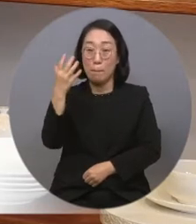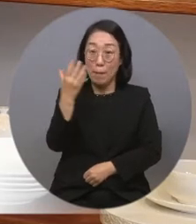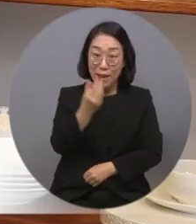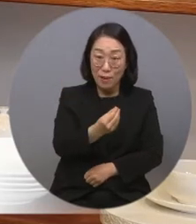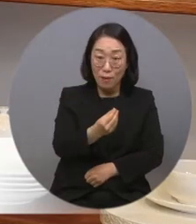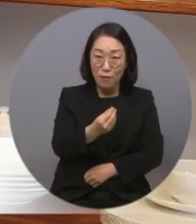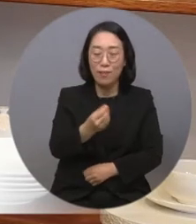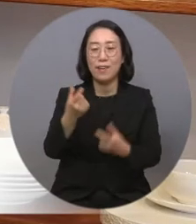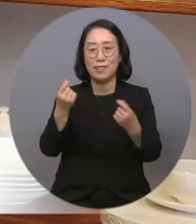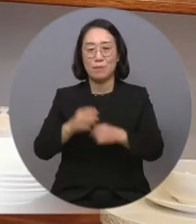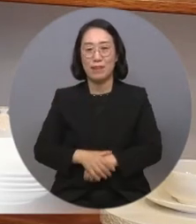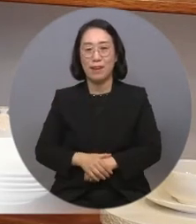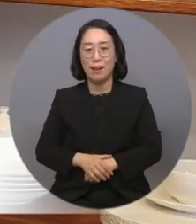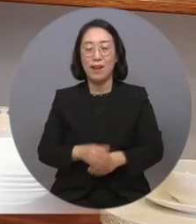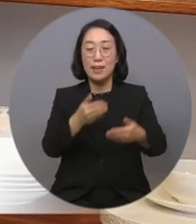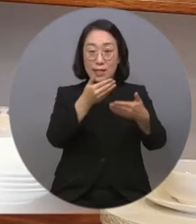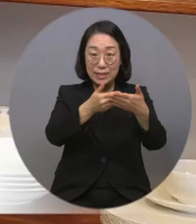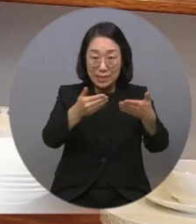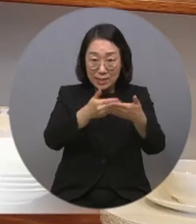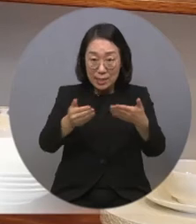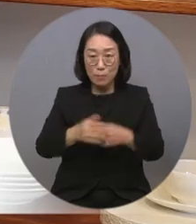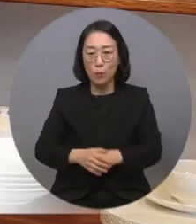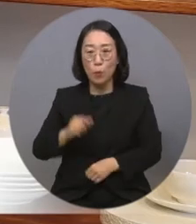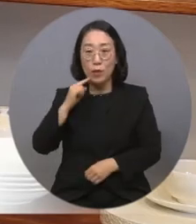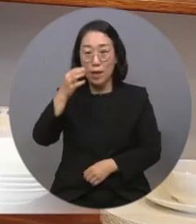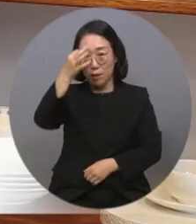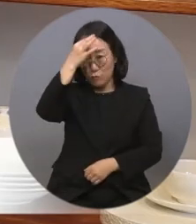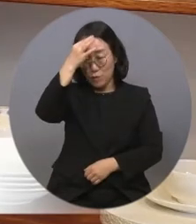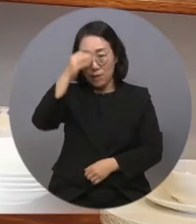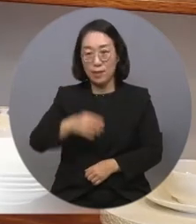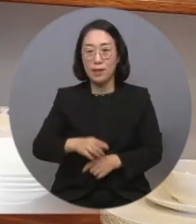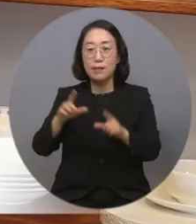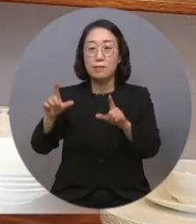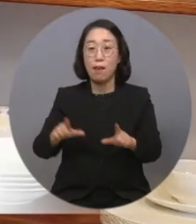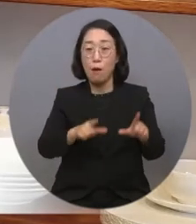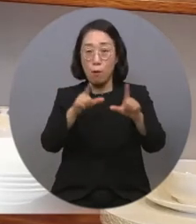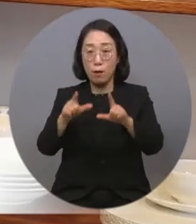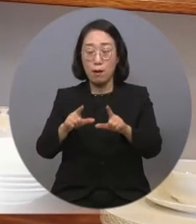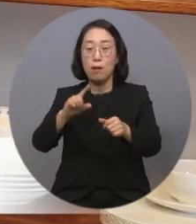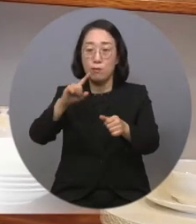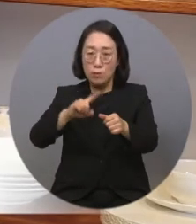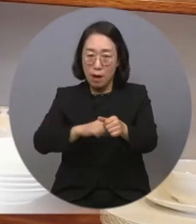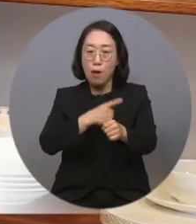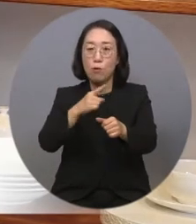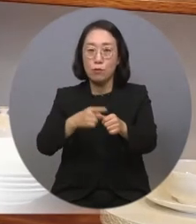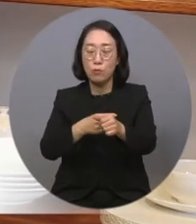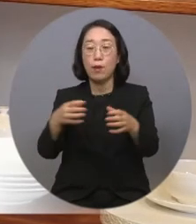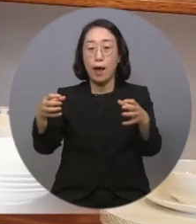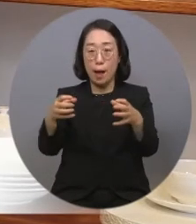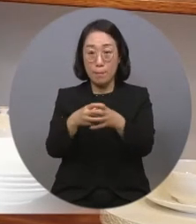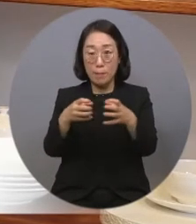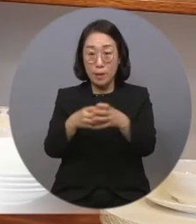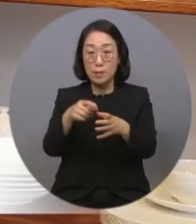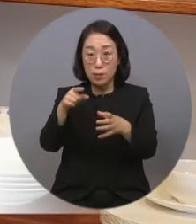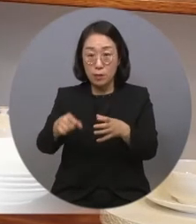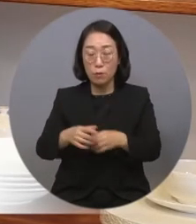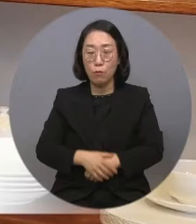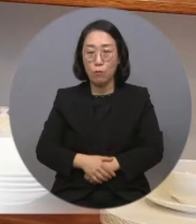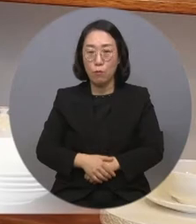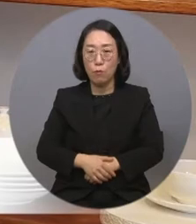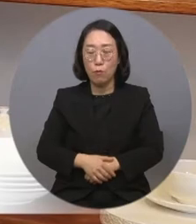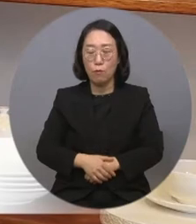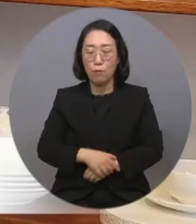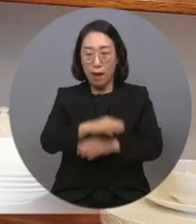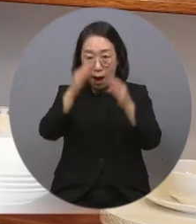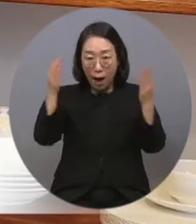그렇기 때문에 회화와 또 예술이 생활 속으로 자연스럽게 스며들어가는 것, 이러한 것들 넓게 넘나들 수